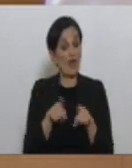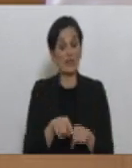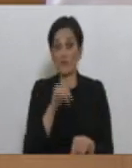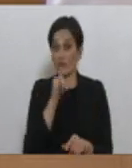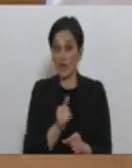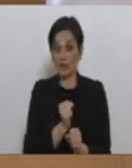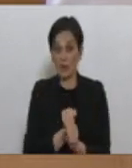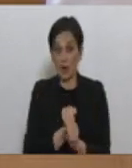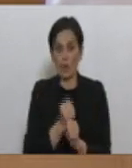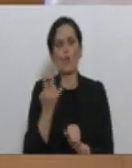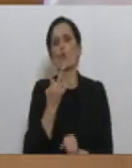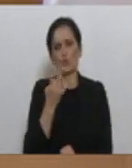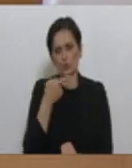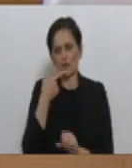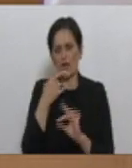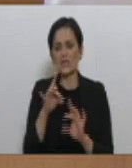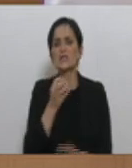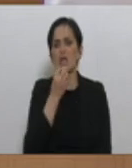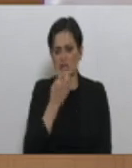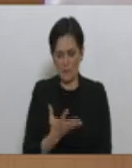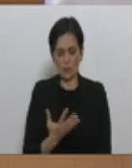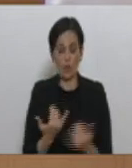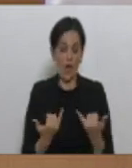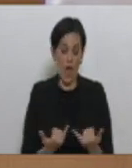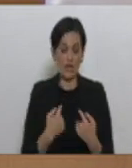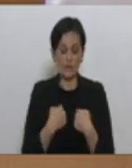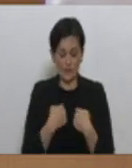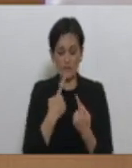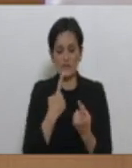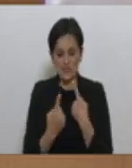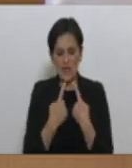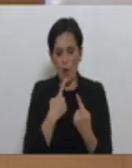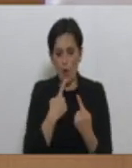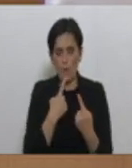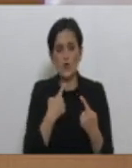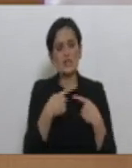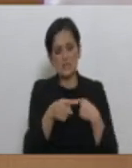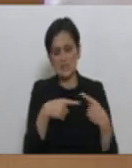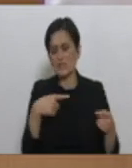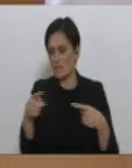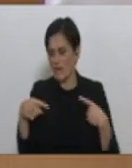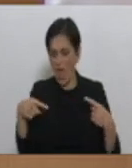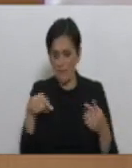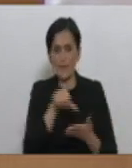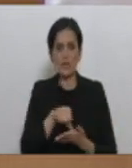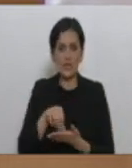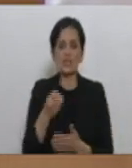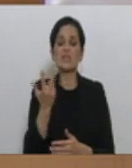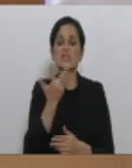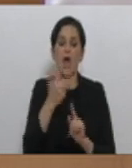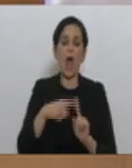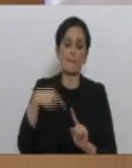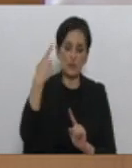მოახერხებთ, უნდა გითხრათ, რომ კი ბატონო, ახლა ჩვენ საუბრობთ, კიდევ სხვები გამოვლენ, კიდევ დადგება სამშაბათი და